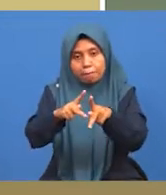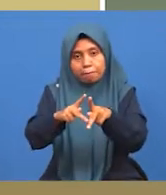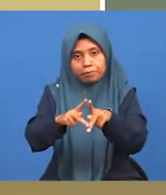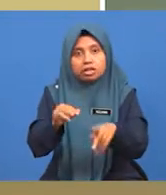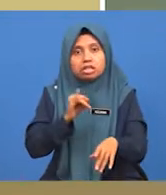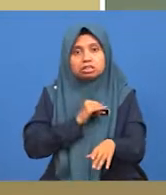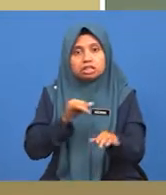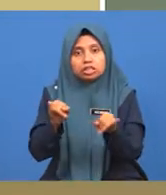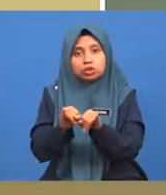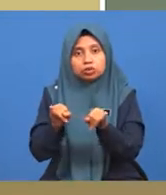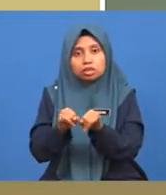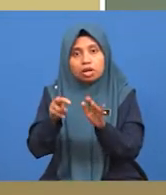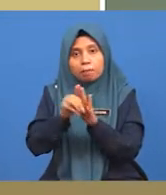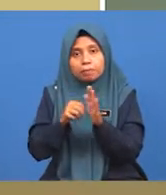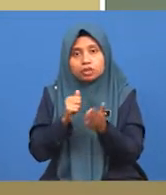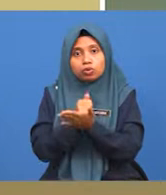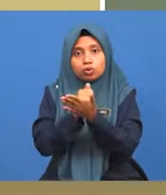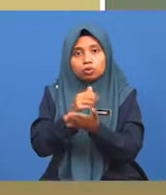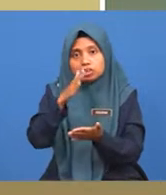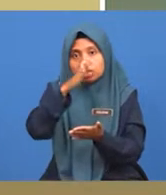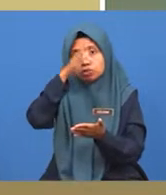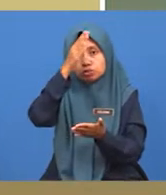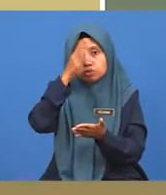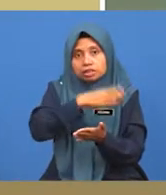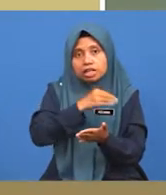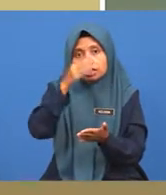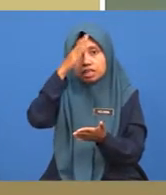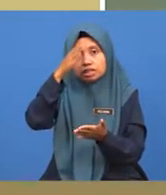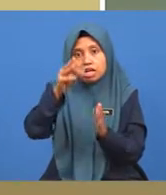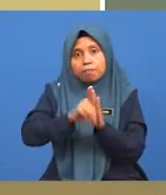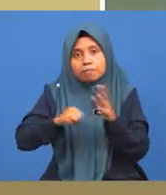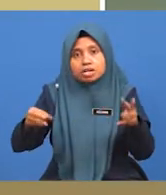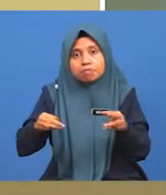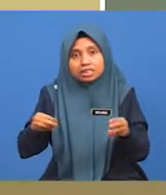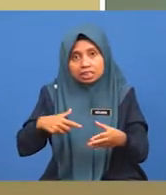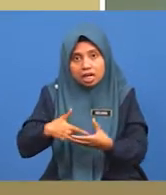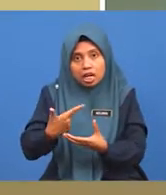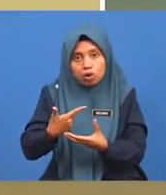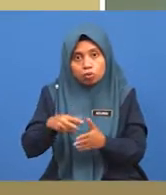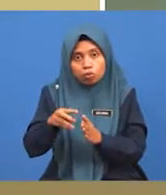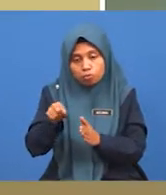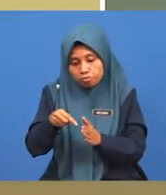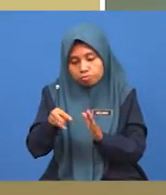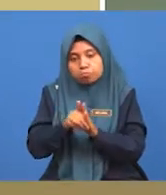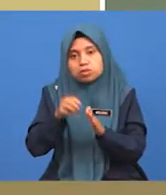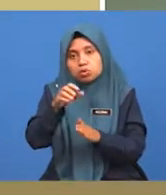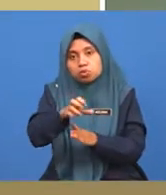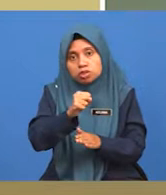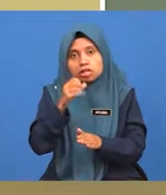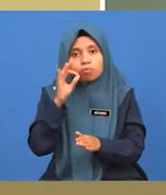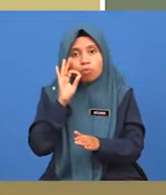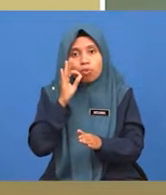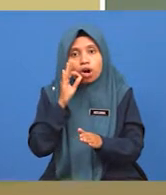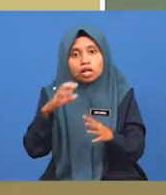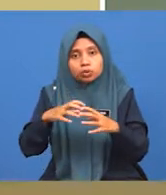Saya juga menolong datuk dan nenek memasak lauk, mengutip buah durian